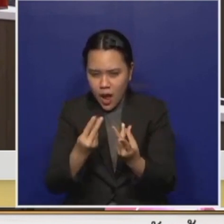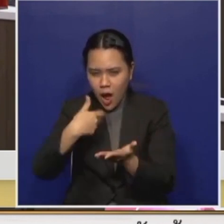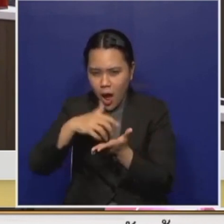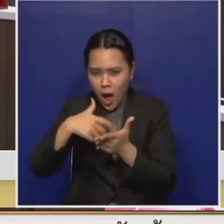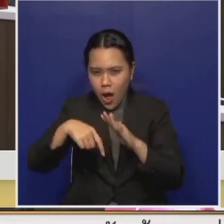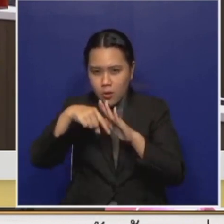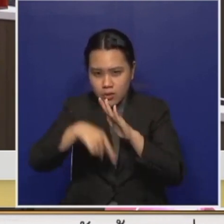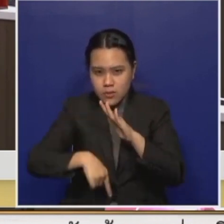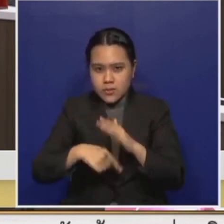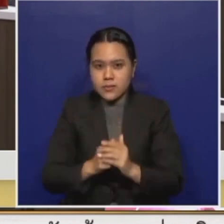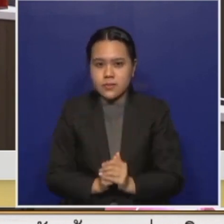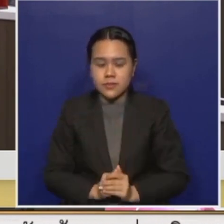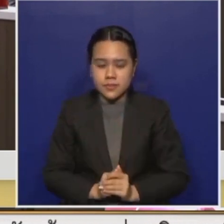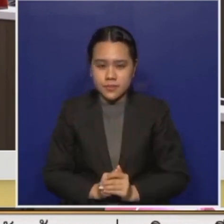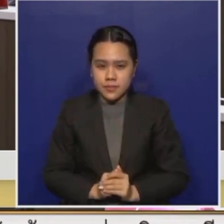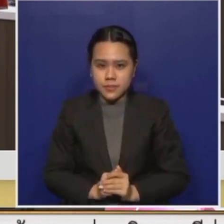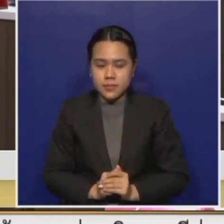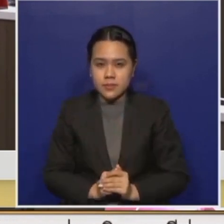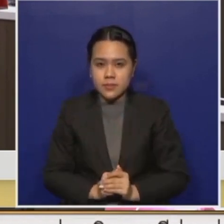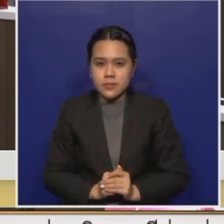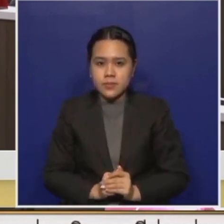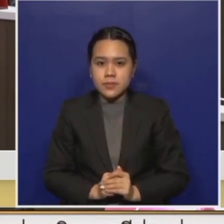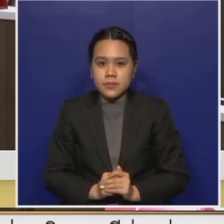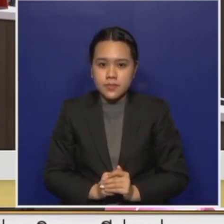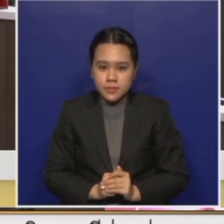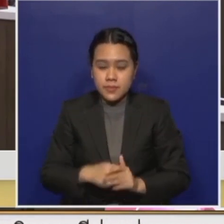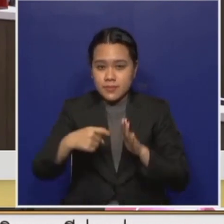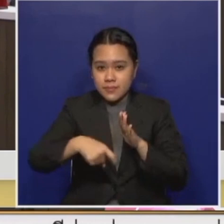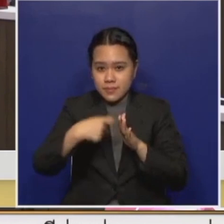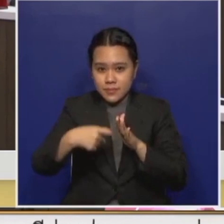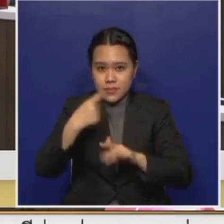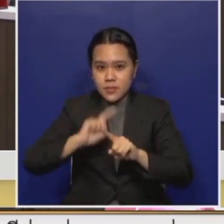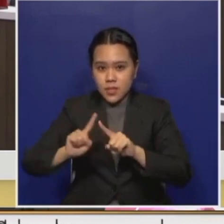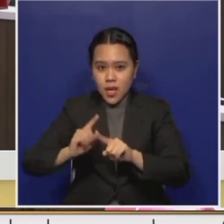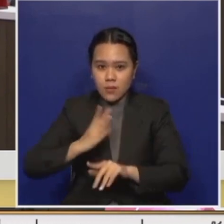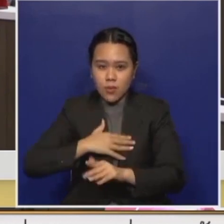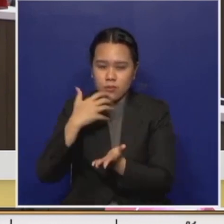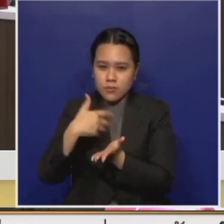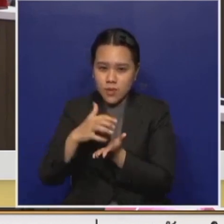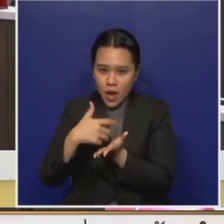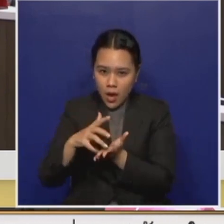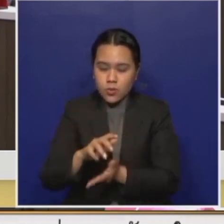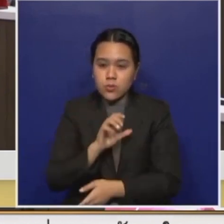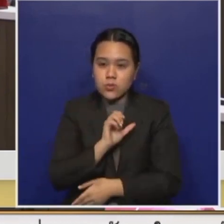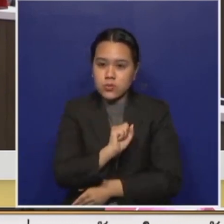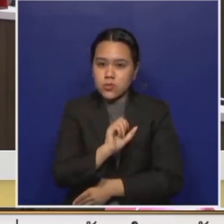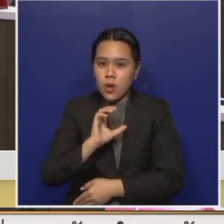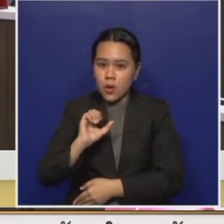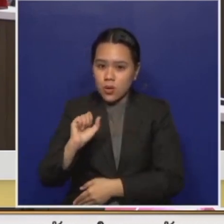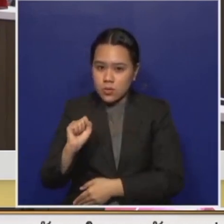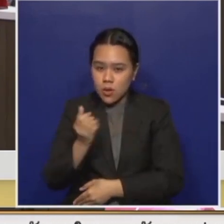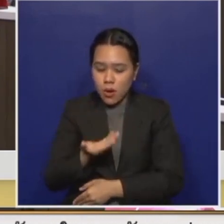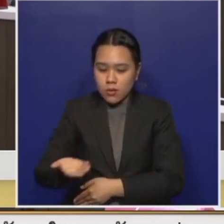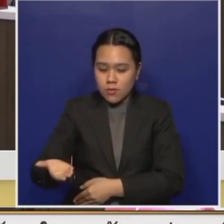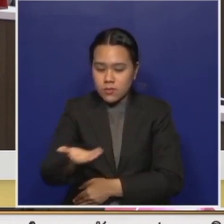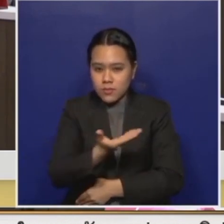จากสาเหตุที่ผมกลาวไปนะครับเพื่อนสมาชิคในอัพฤภปลายถึง